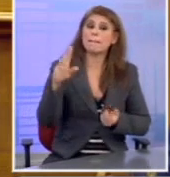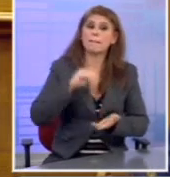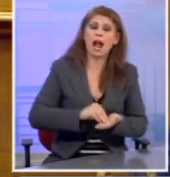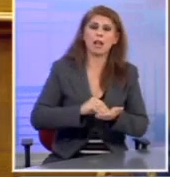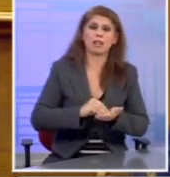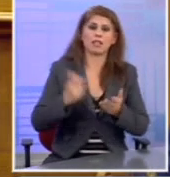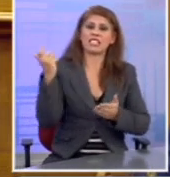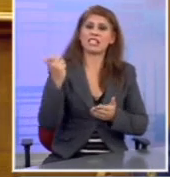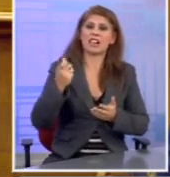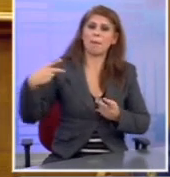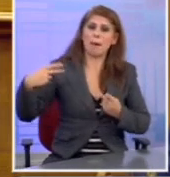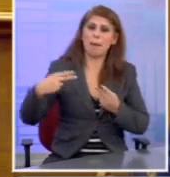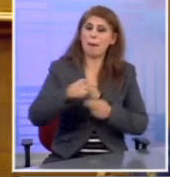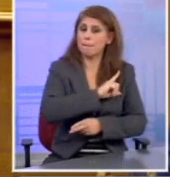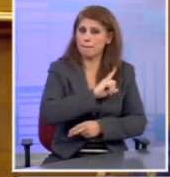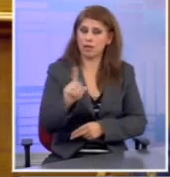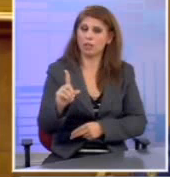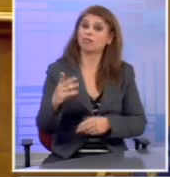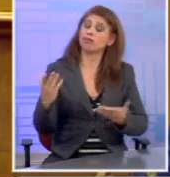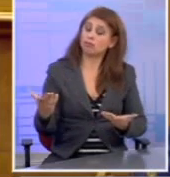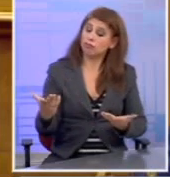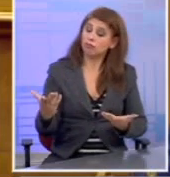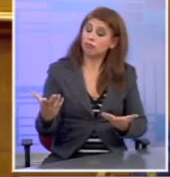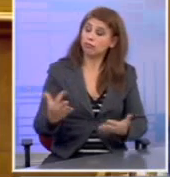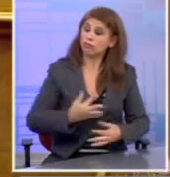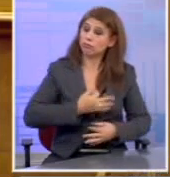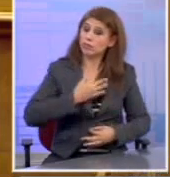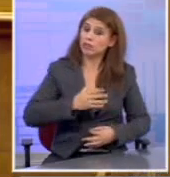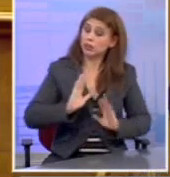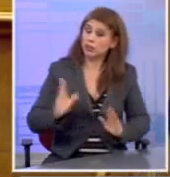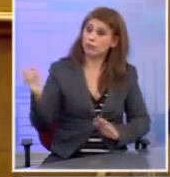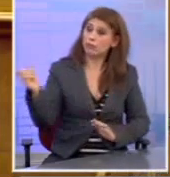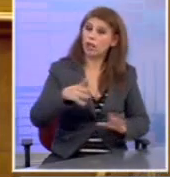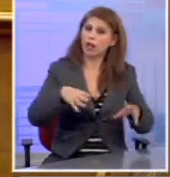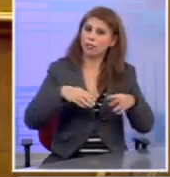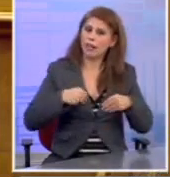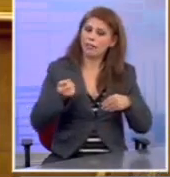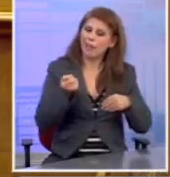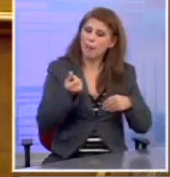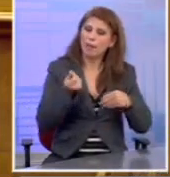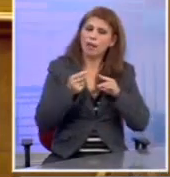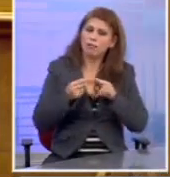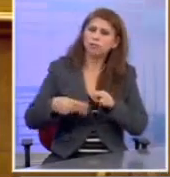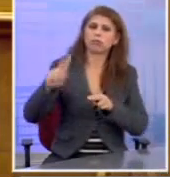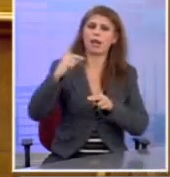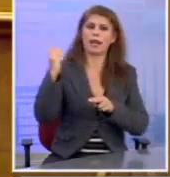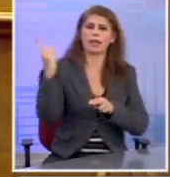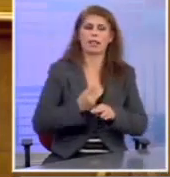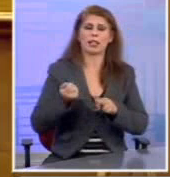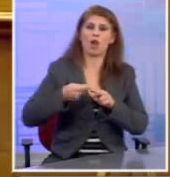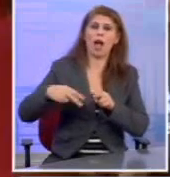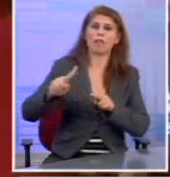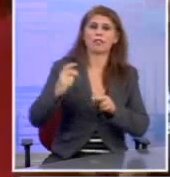συντάξεις. Και προς τιμήν τους το δεχθήκανε. Δεχθήκανε μια μικρή αύξηση των εργοδοτικών εισφορών κατά 1%.